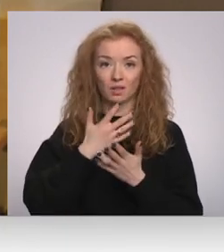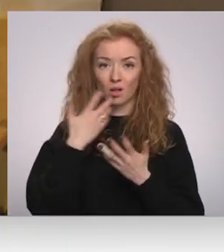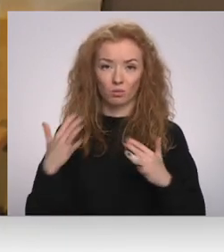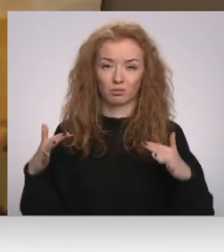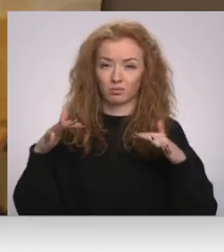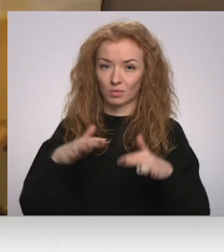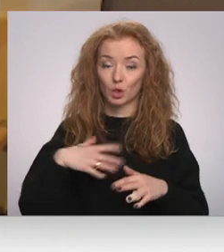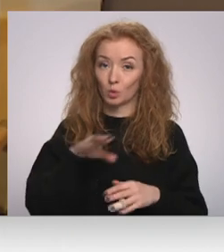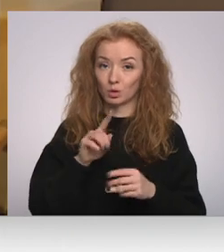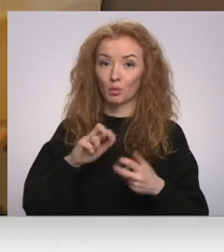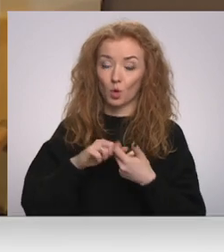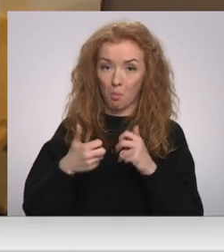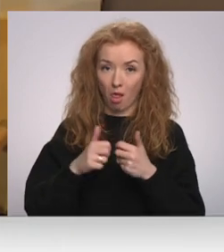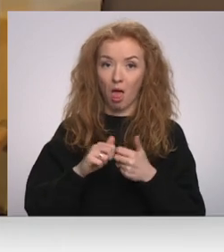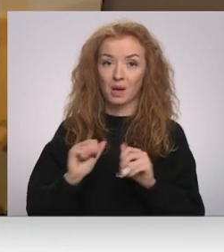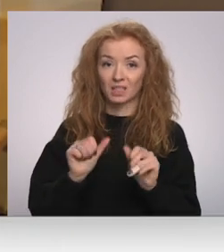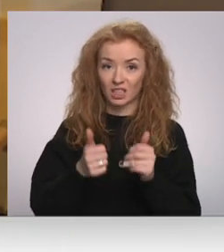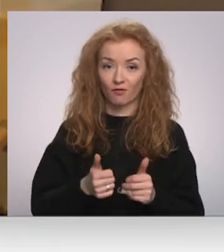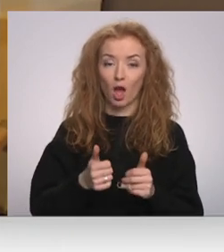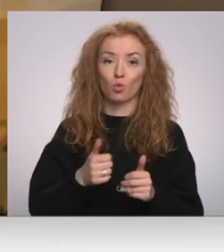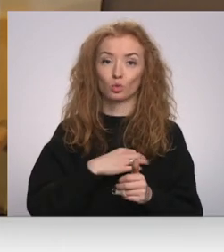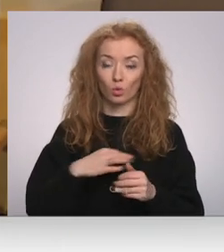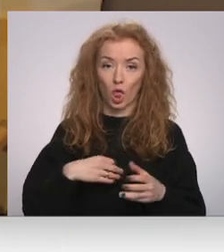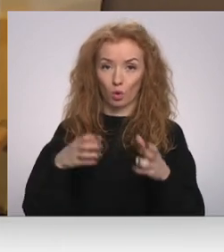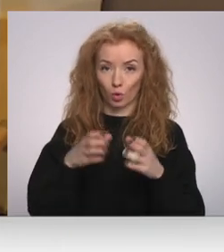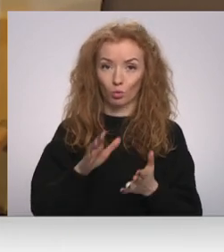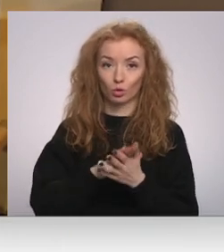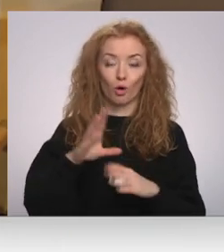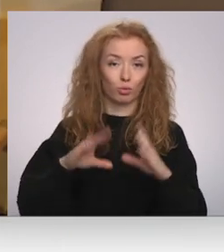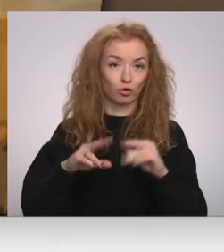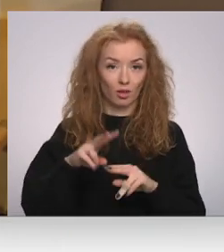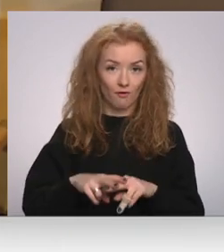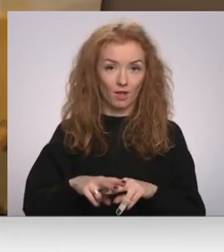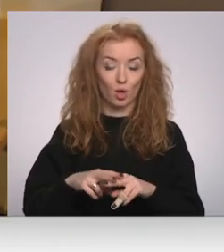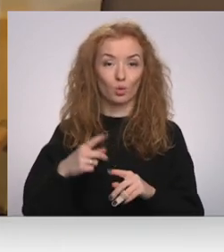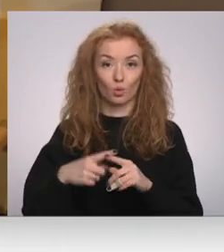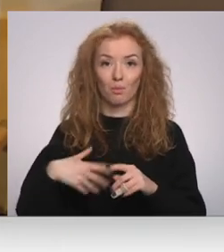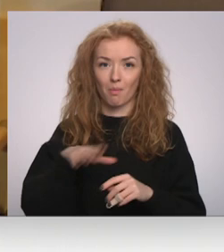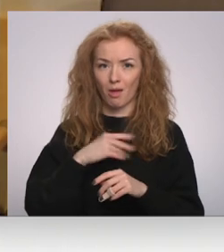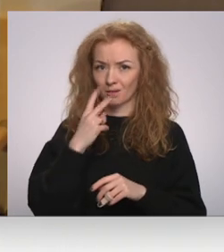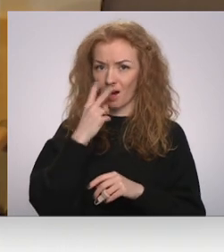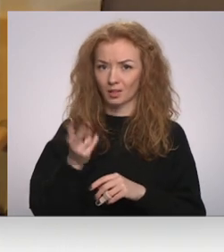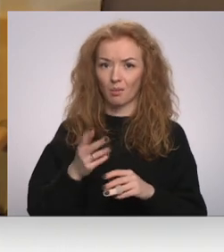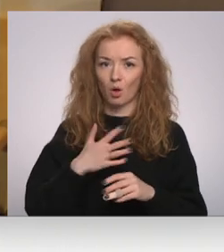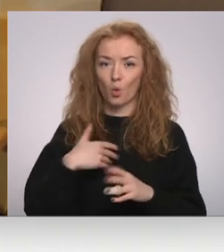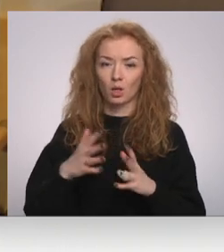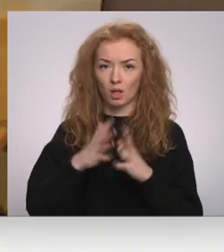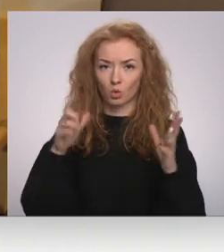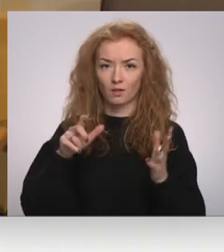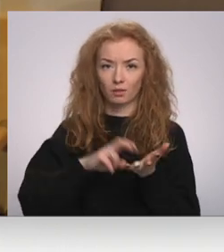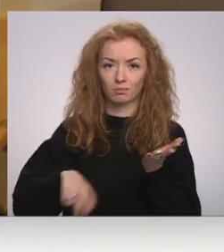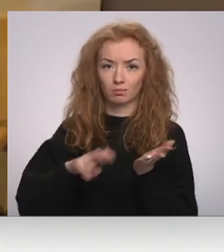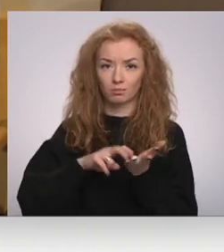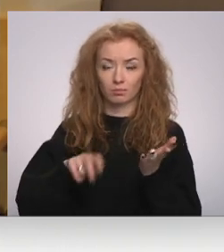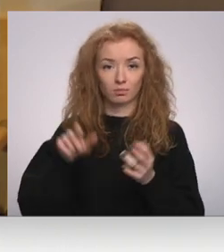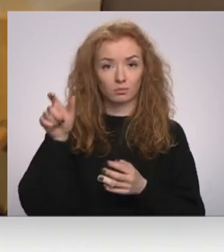mums ir problēmas nokomplektēt vispār studentus uz budžeta vietām. Un mēs redzam, ka ļoti liels atbirums ir.